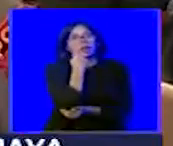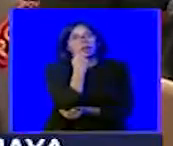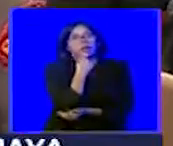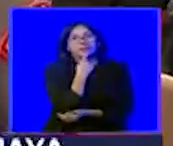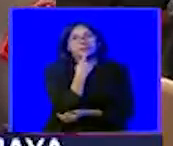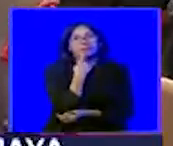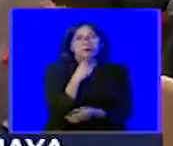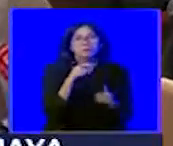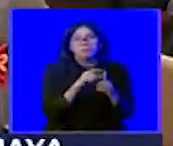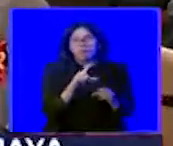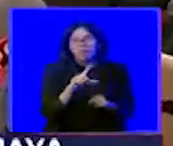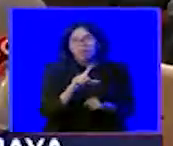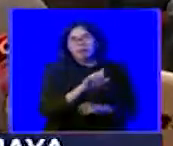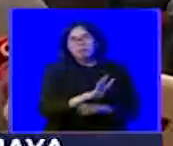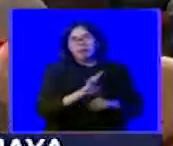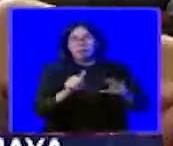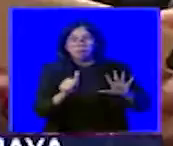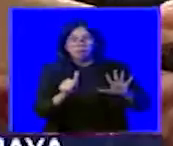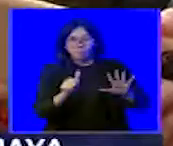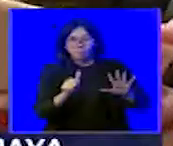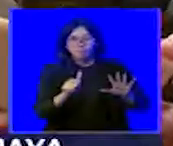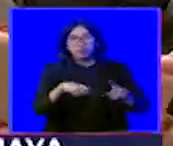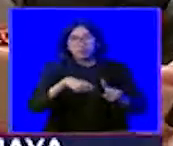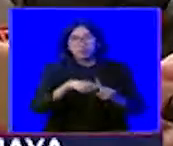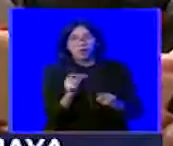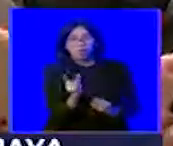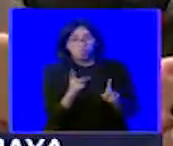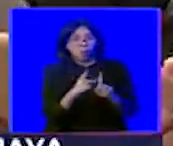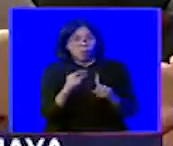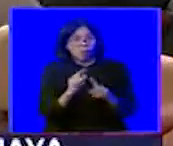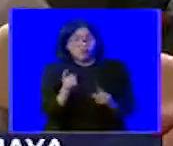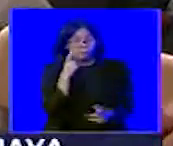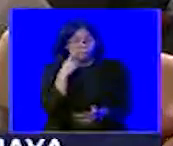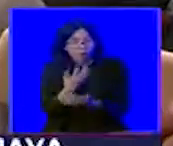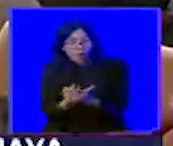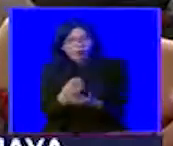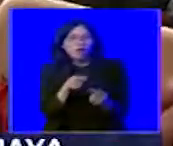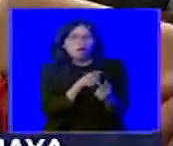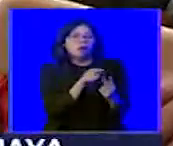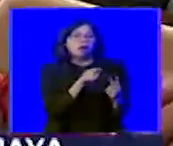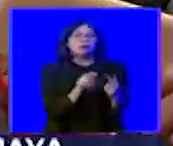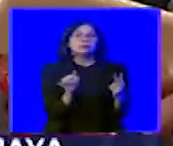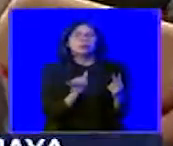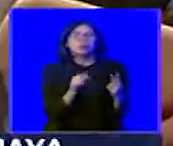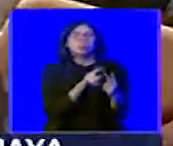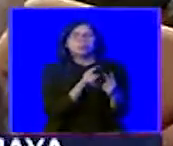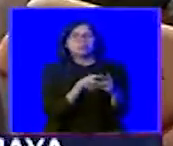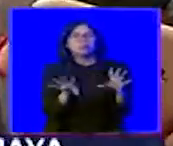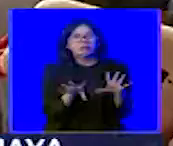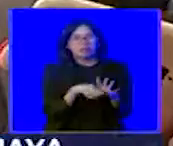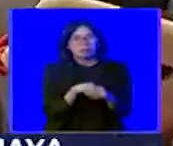ya. Dilihat dari beberapa fakta yang kita temukan bahwa memang yang bersangkutan, ya, kedua-duanya ini ada